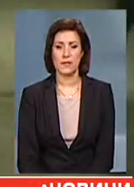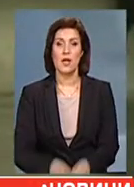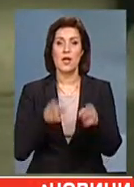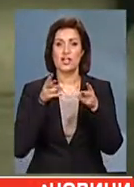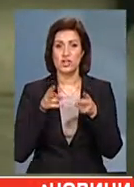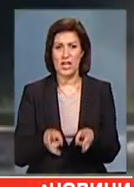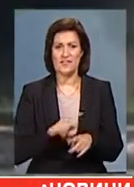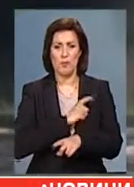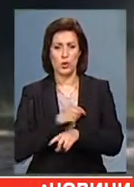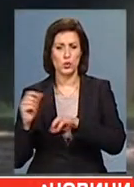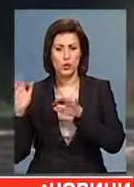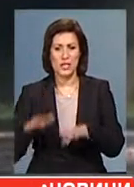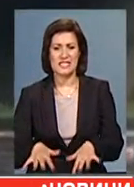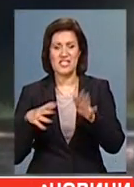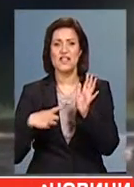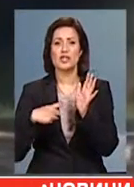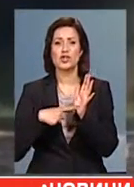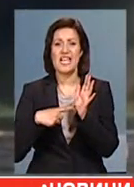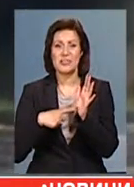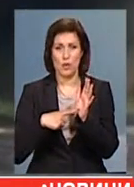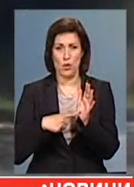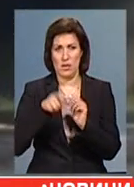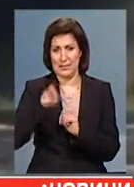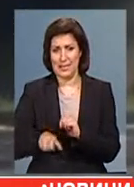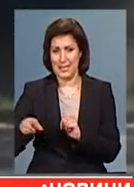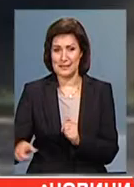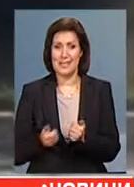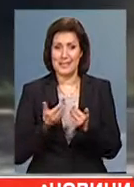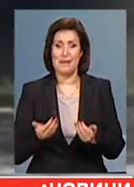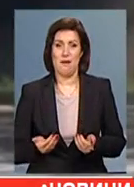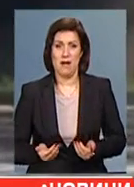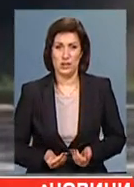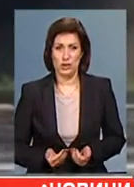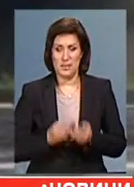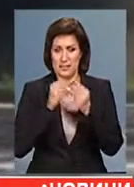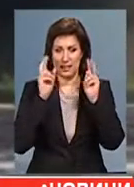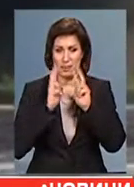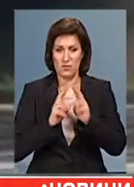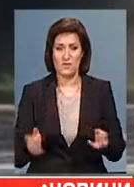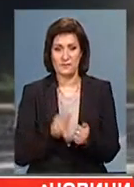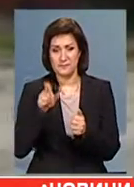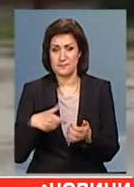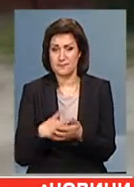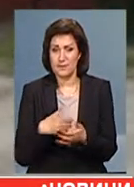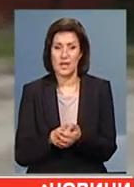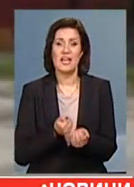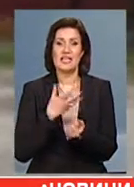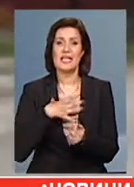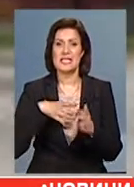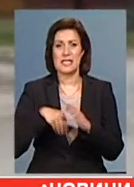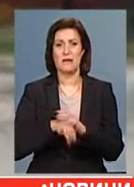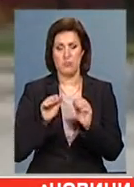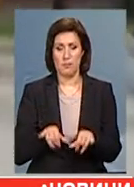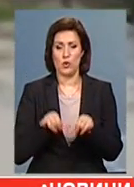Жертвами потужної зливи стали шестеро техасців. Ще кілька жителів штату зникли безвісти. Рятувальники припускають, кількість загиблих